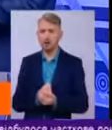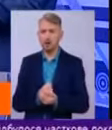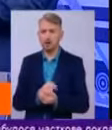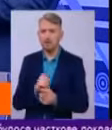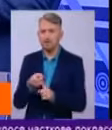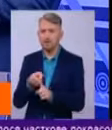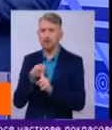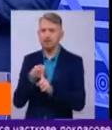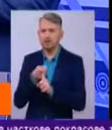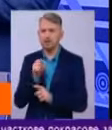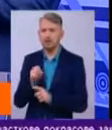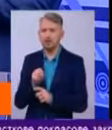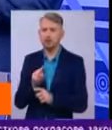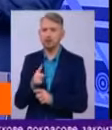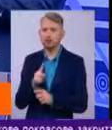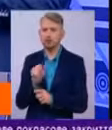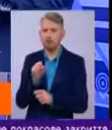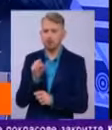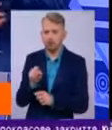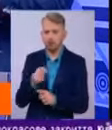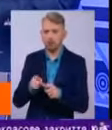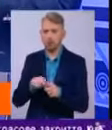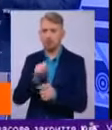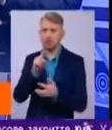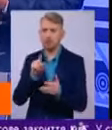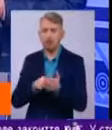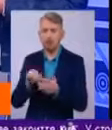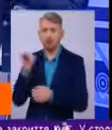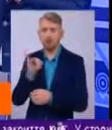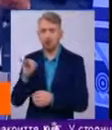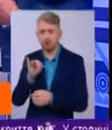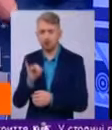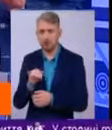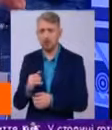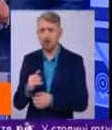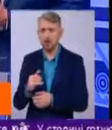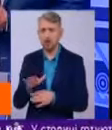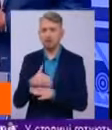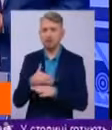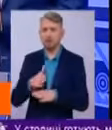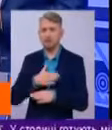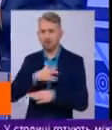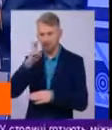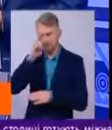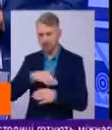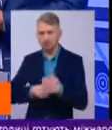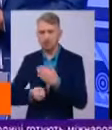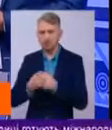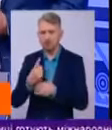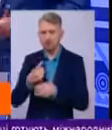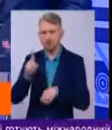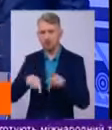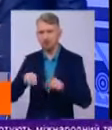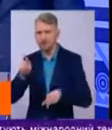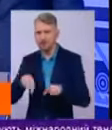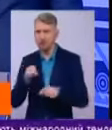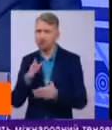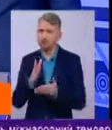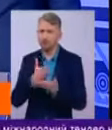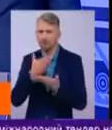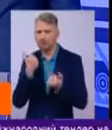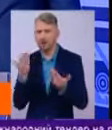вчепилися вони чомусь за нього, і це питання історичне у нас між нашими країнами постає час від часу. Тут є якась